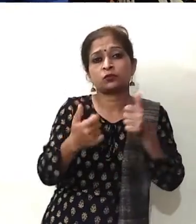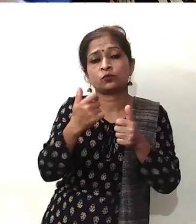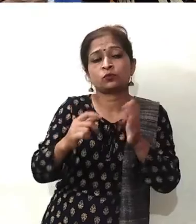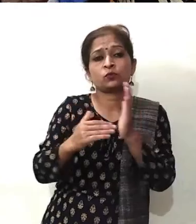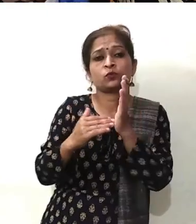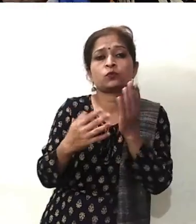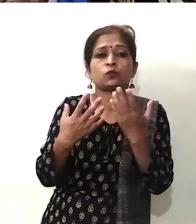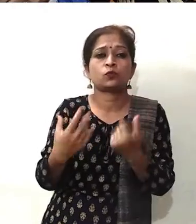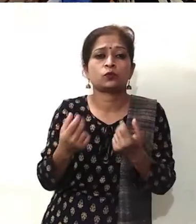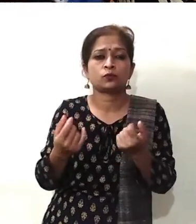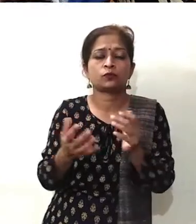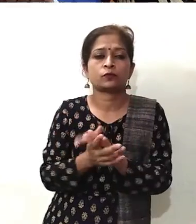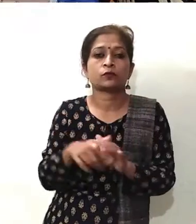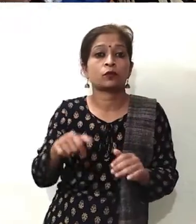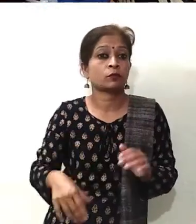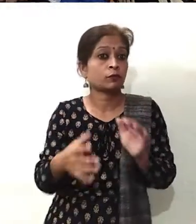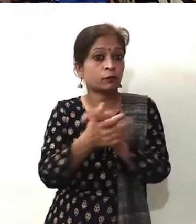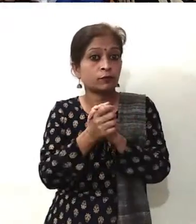शरारती थे,